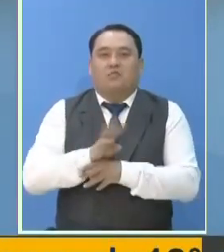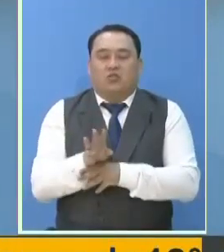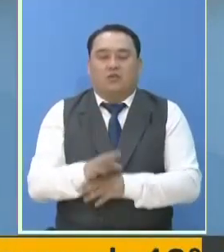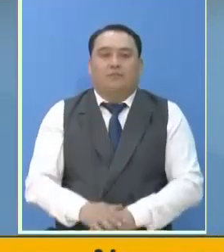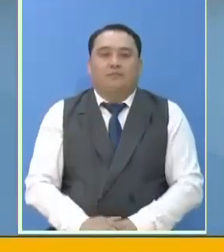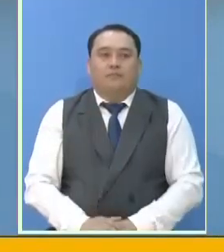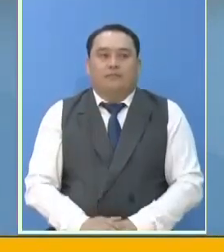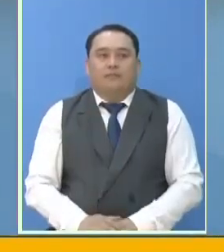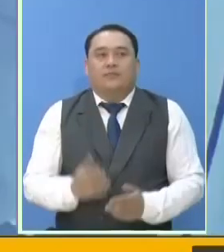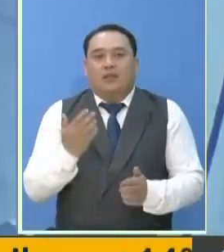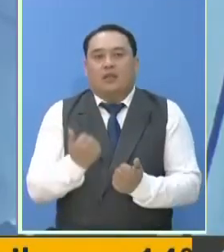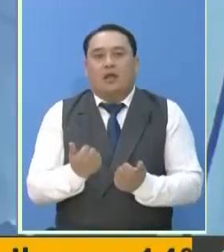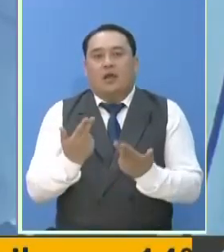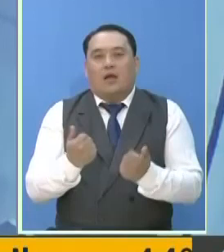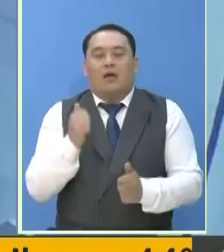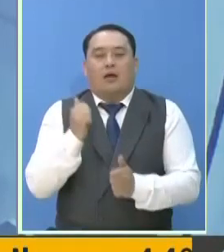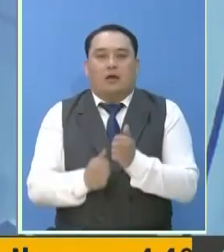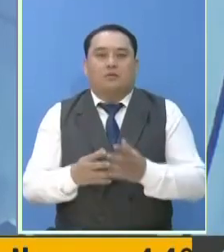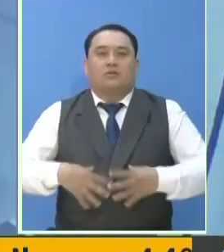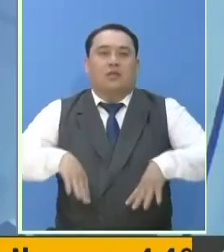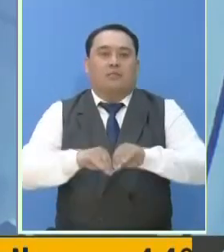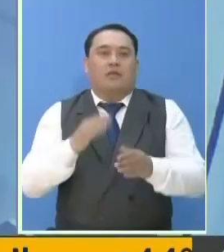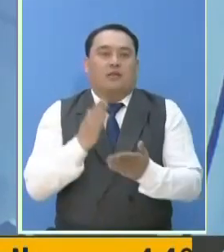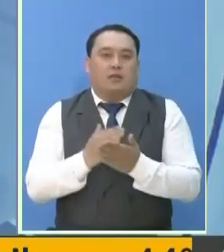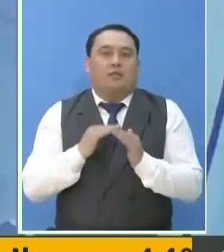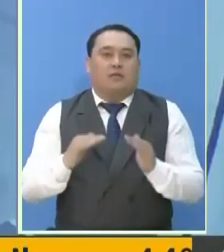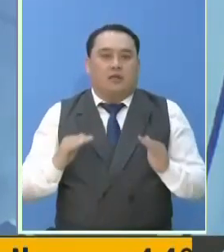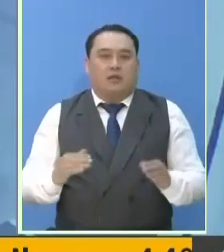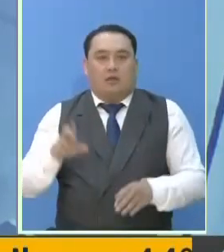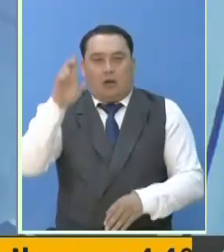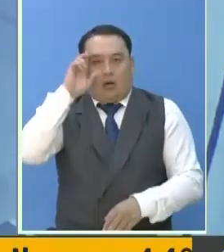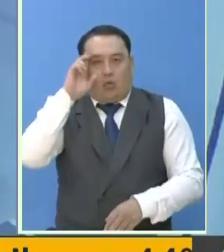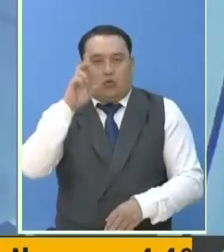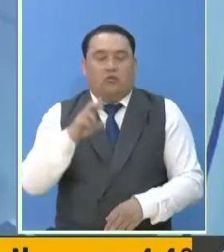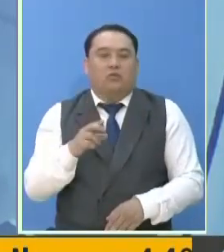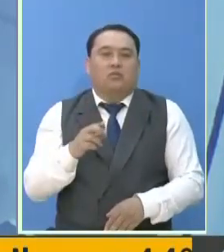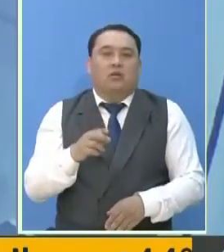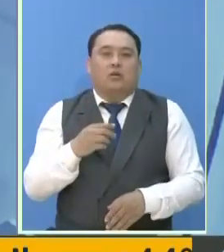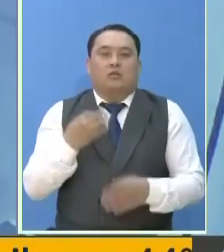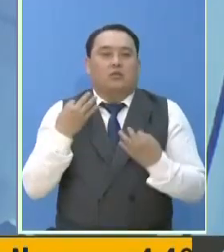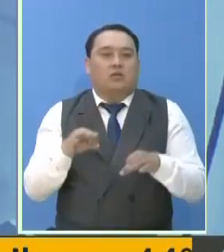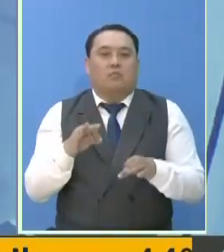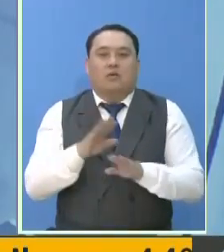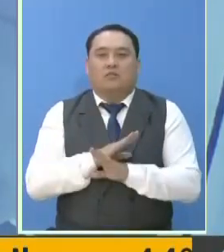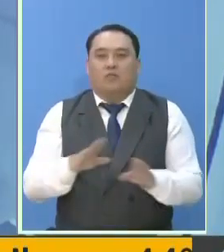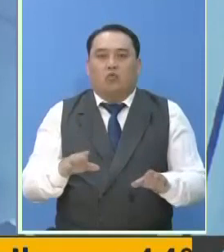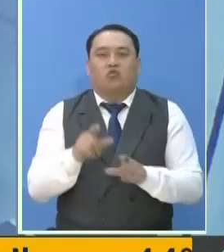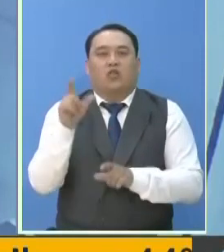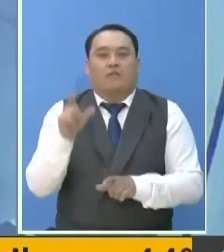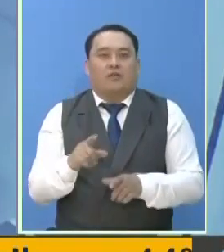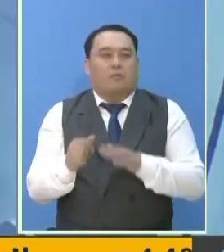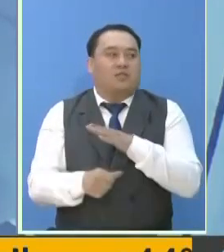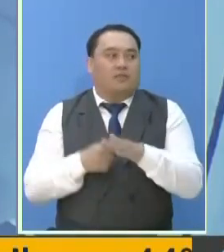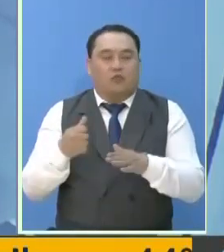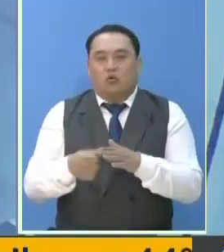Естественно, за каждым человеком стоит семья, у него есть дети, поэтому государство, я думаю, ни в коем случае оно не позволит, чтобы человек остался